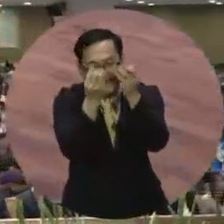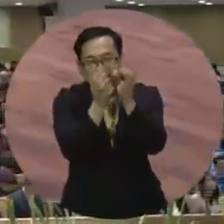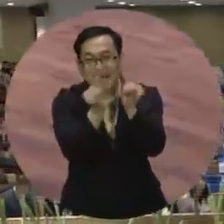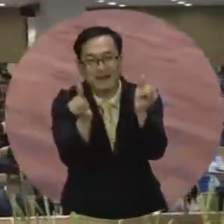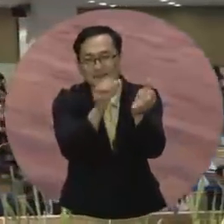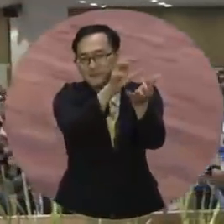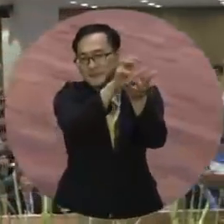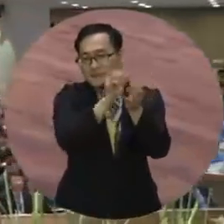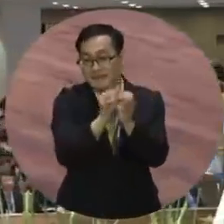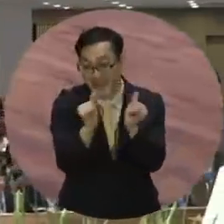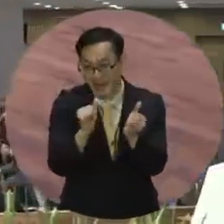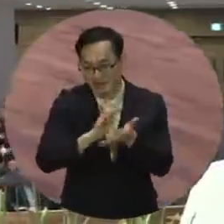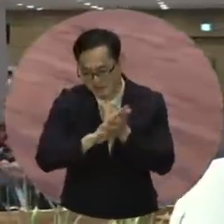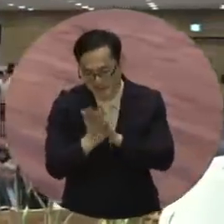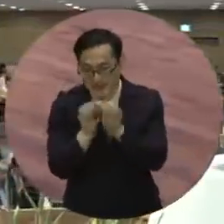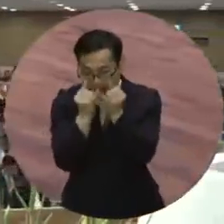입으라.